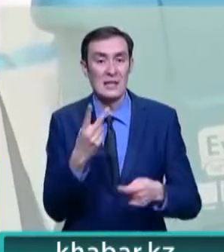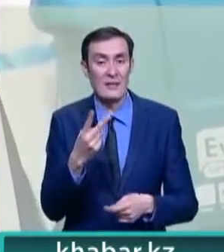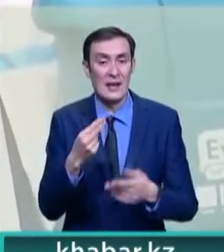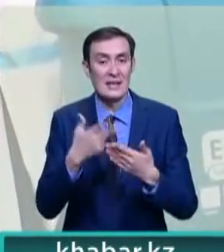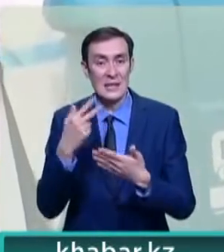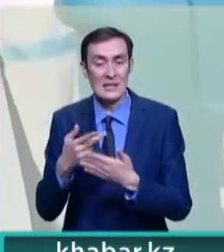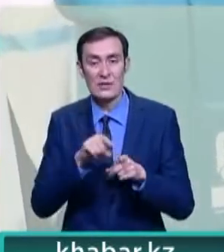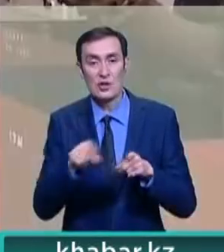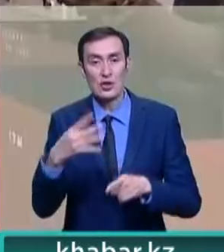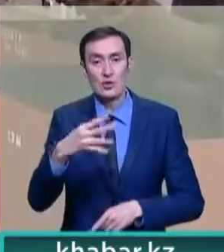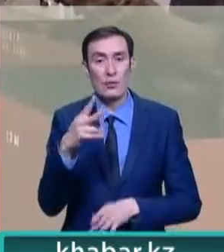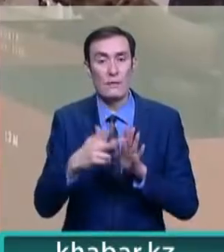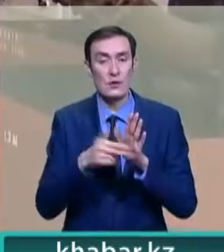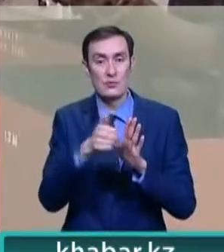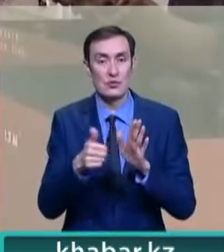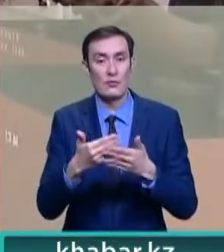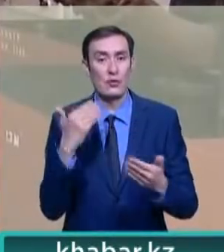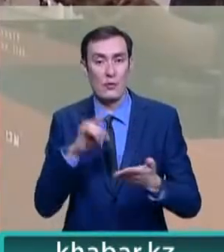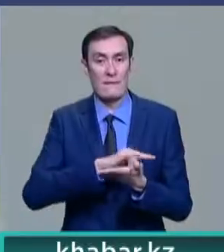за 48 часов до вылета.